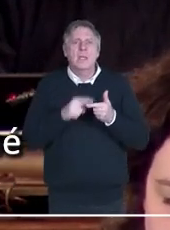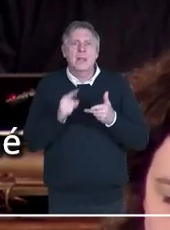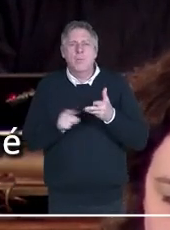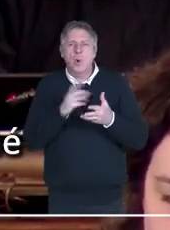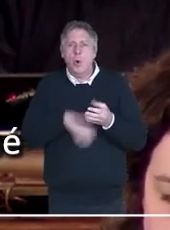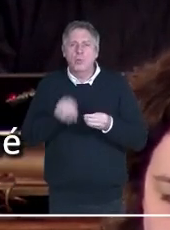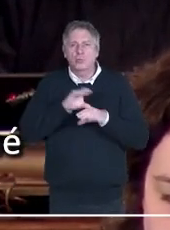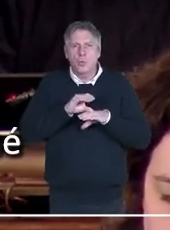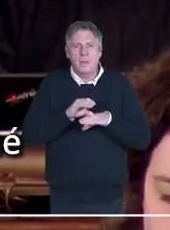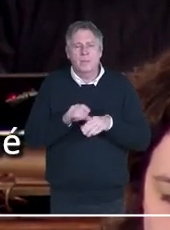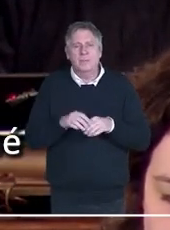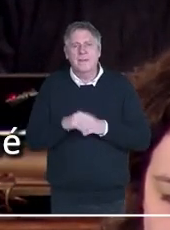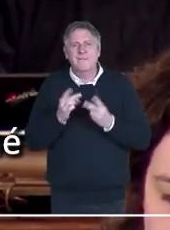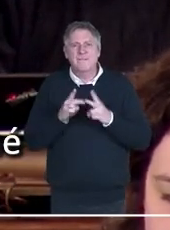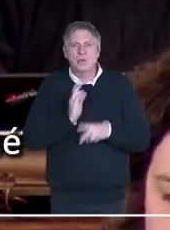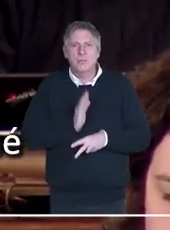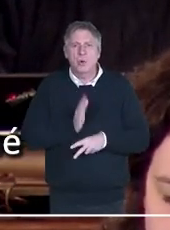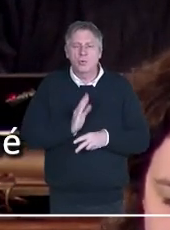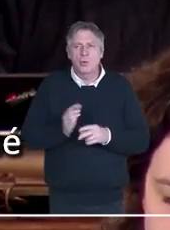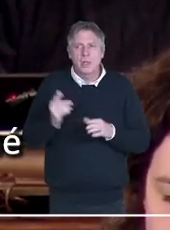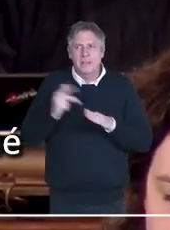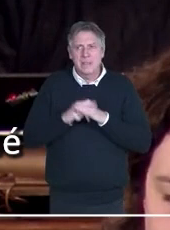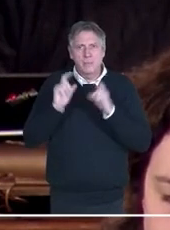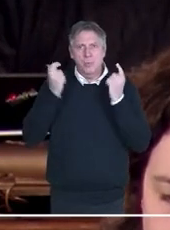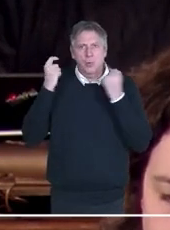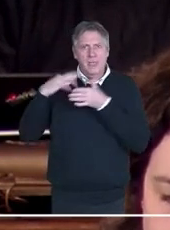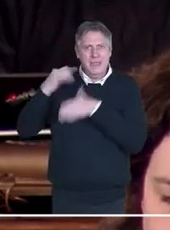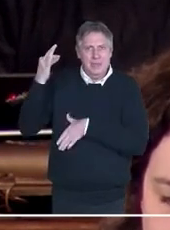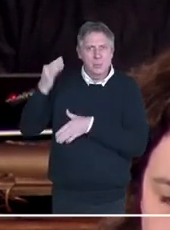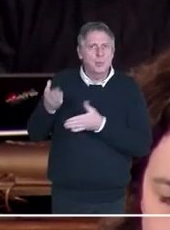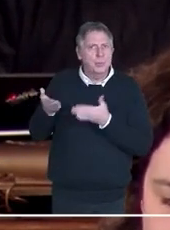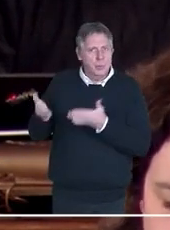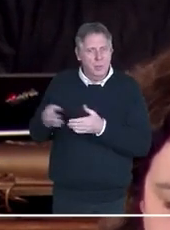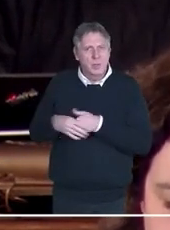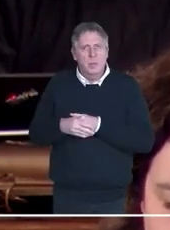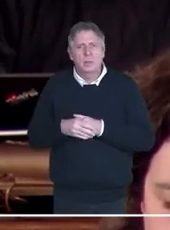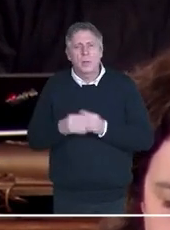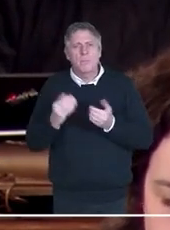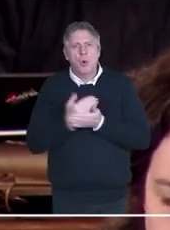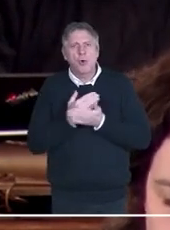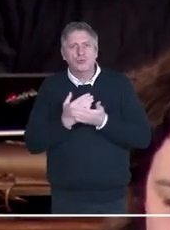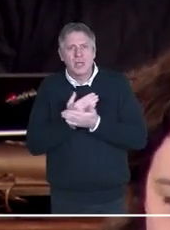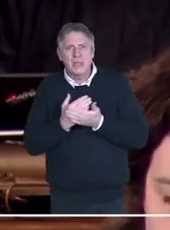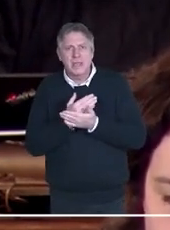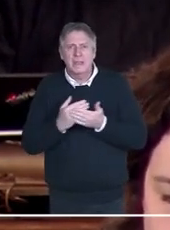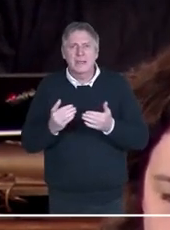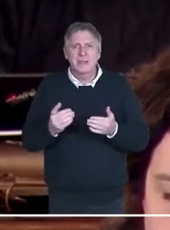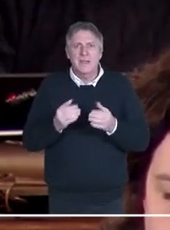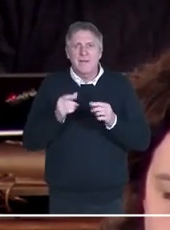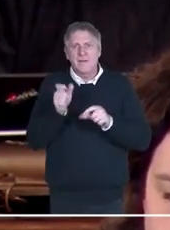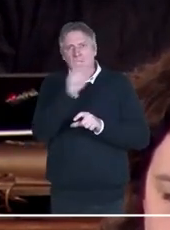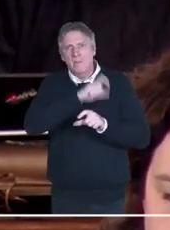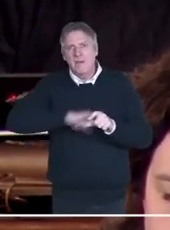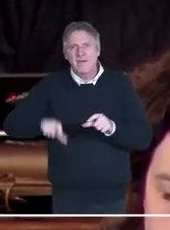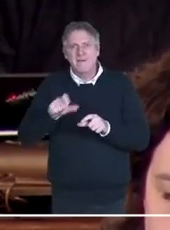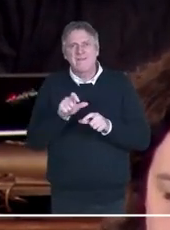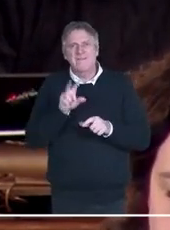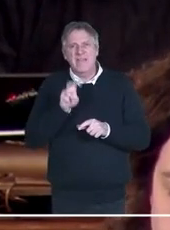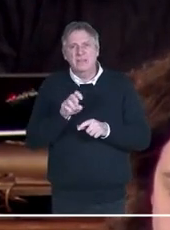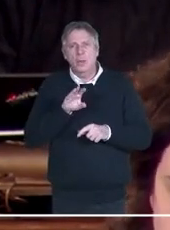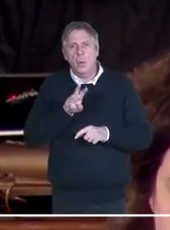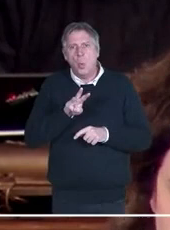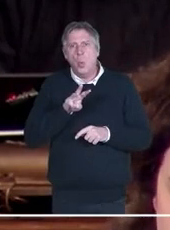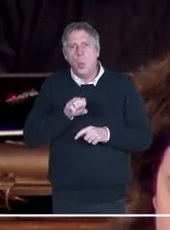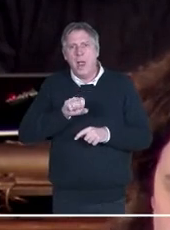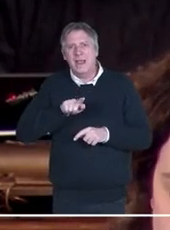Bordeaux avait déjà contribué au début du mandat au projet de restauration et de préservation de la ceinture verte à Ouagadougou.